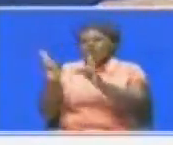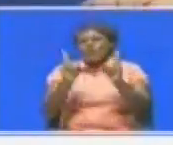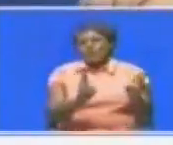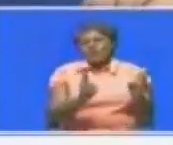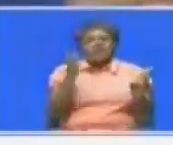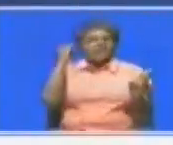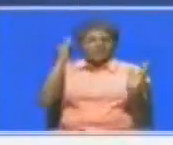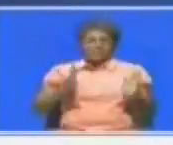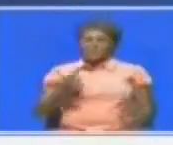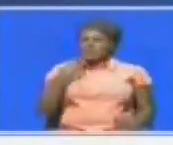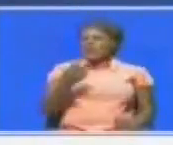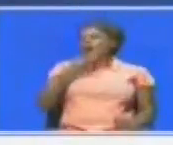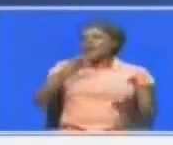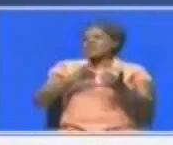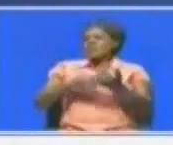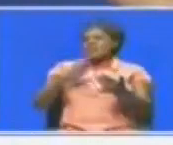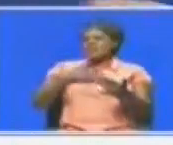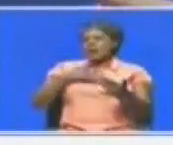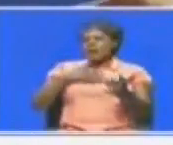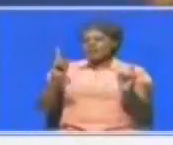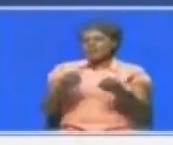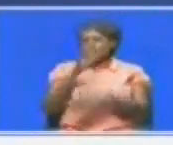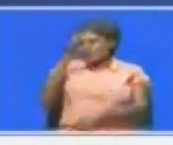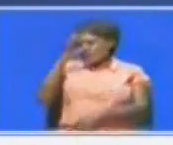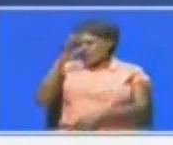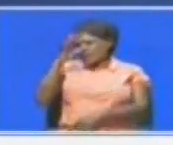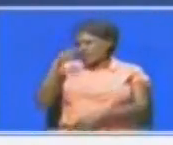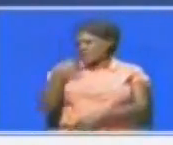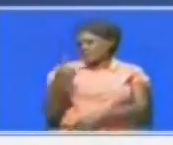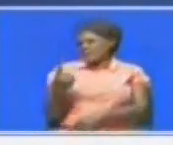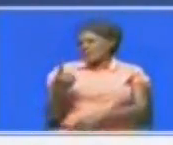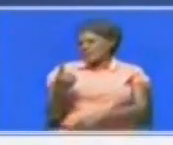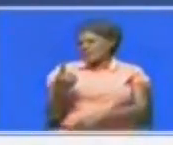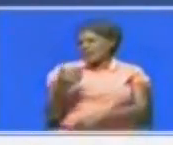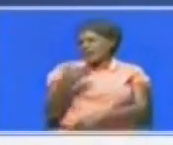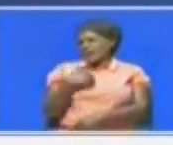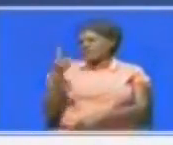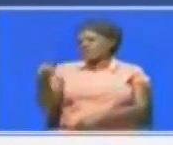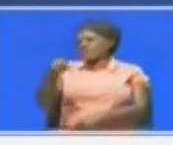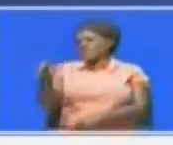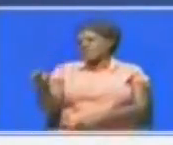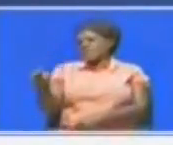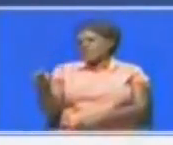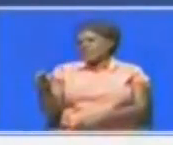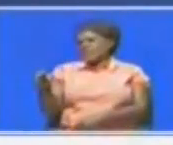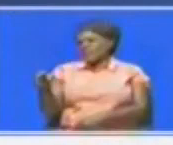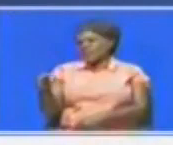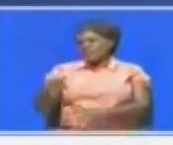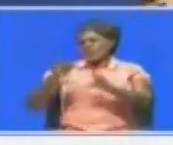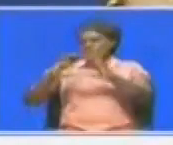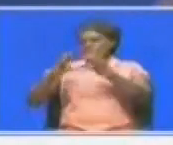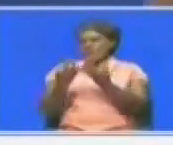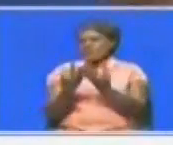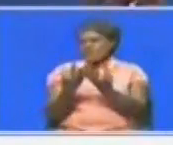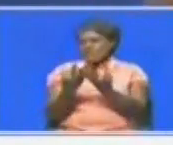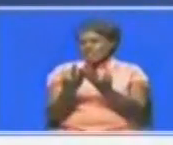Saizi ukisikia mtu anakuambia mume wangu hawezi kucheat, mke wangu ni faithful, mtu anakuambia ako na kasoro. Manake saizi jamii inaonesha